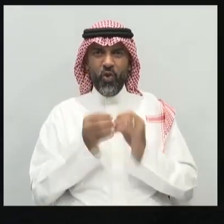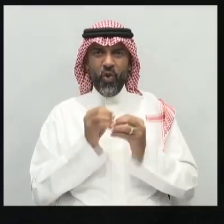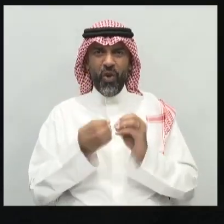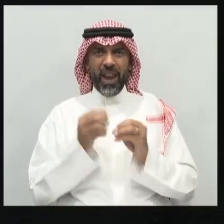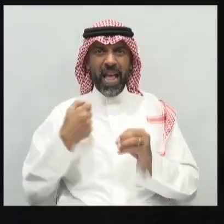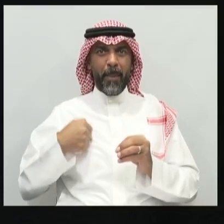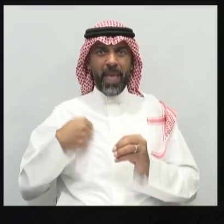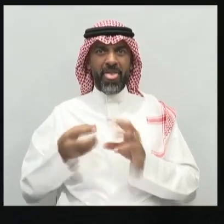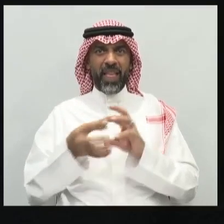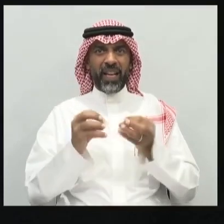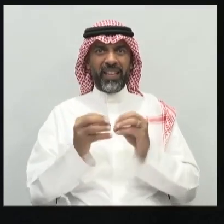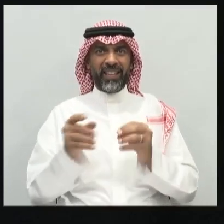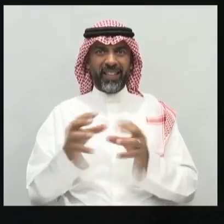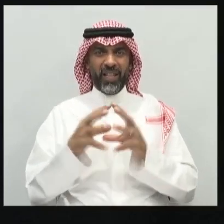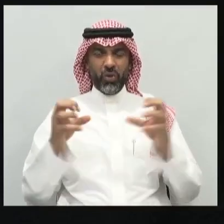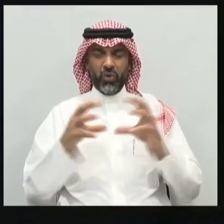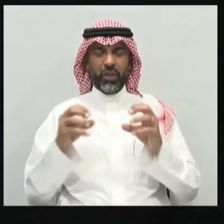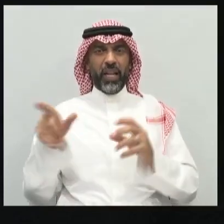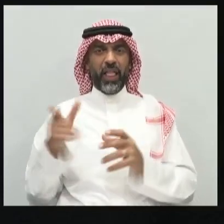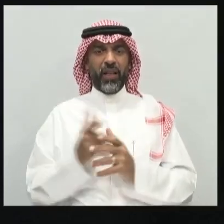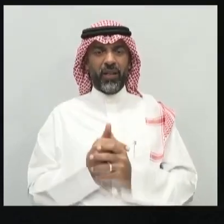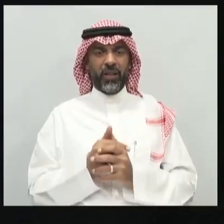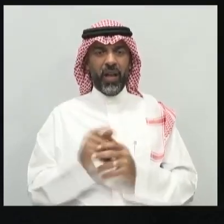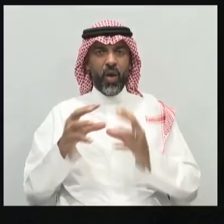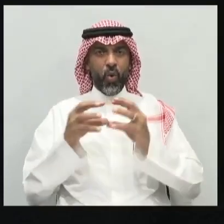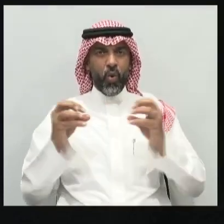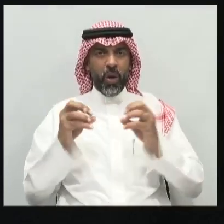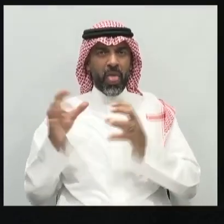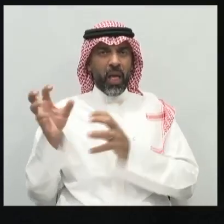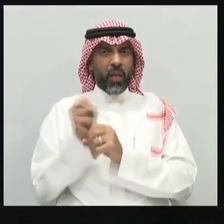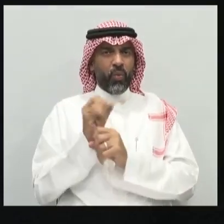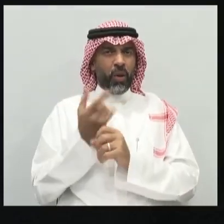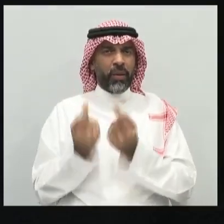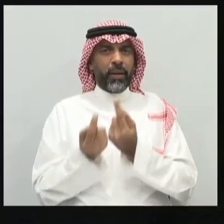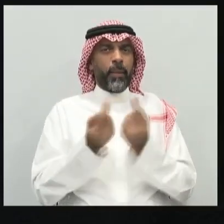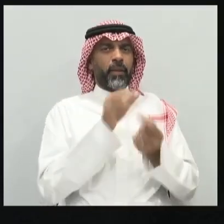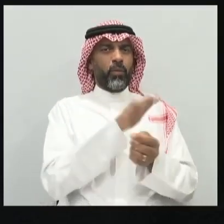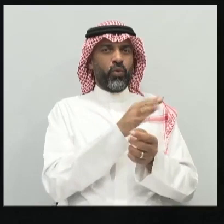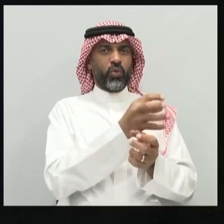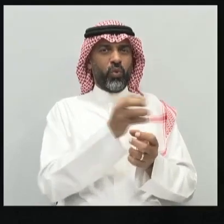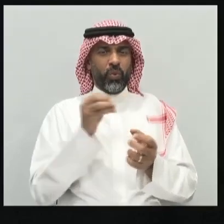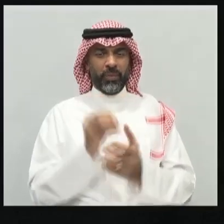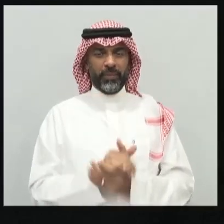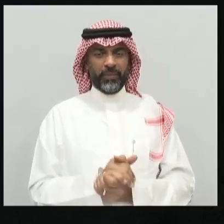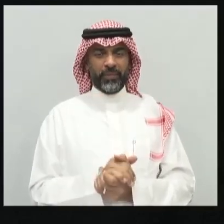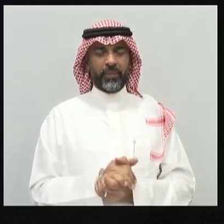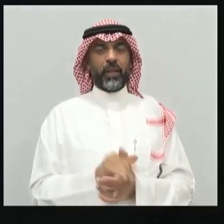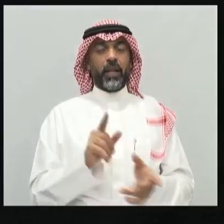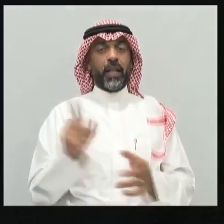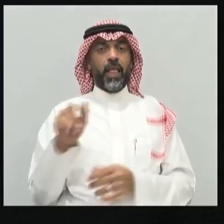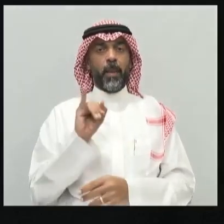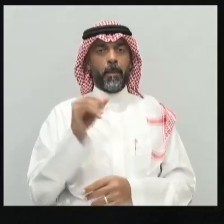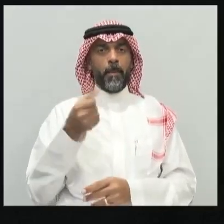الاشياء القطن هذا يجيبونه من النباتات طيب نسميه مورد